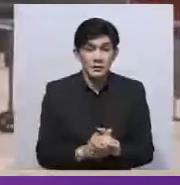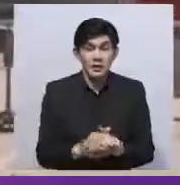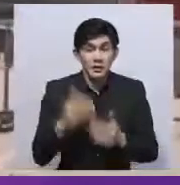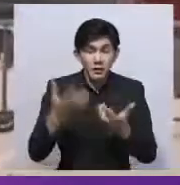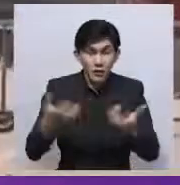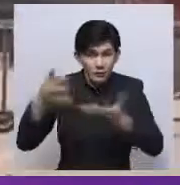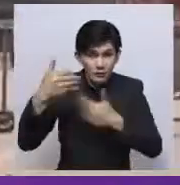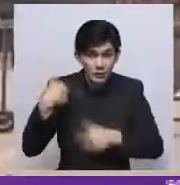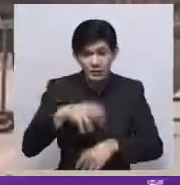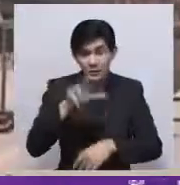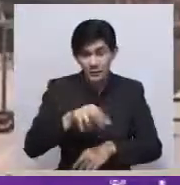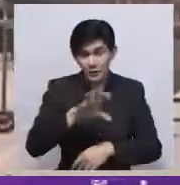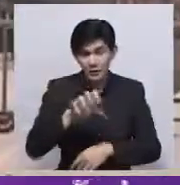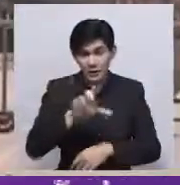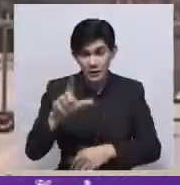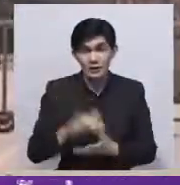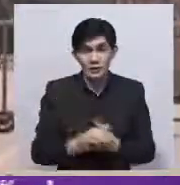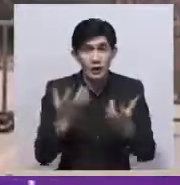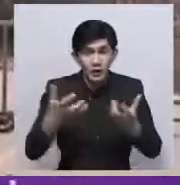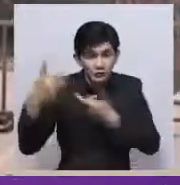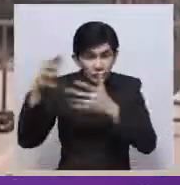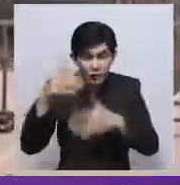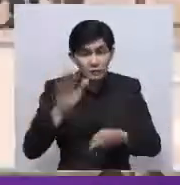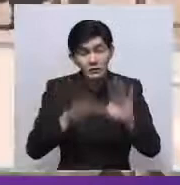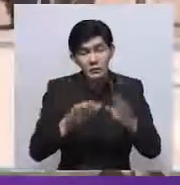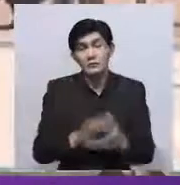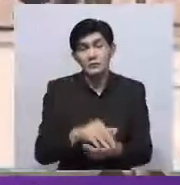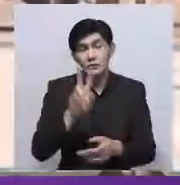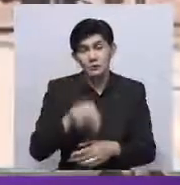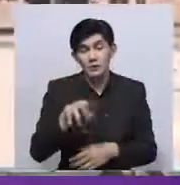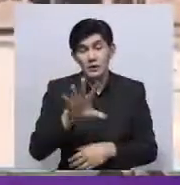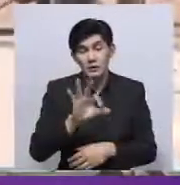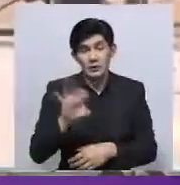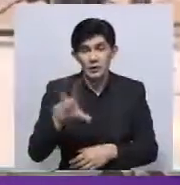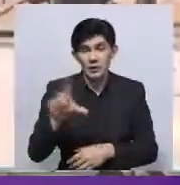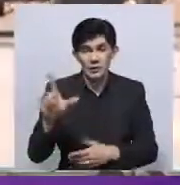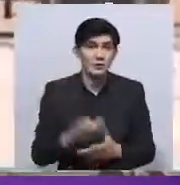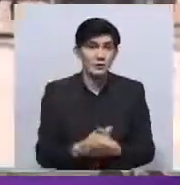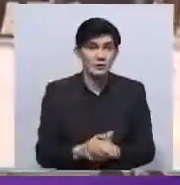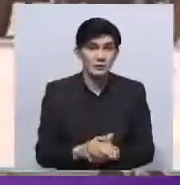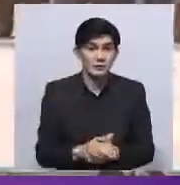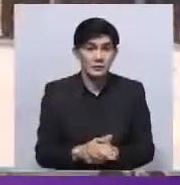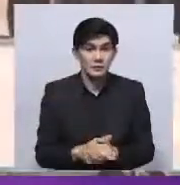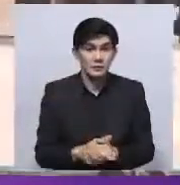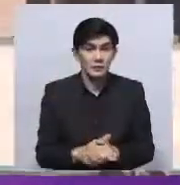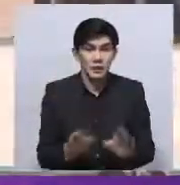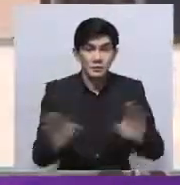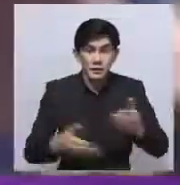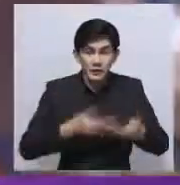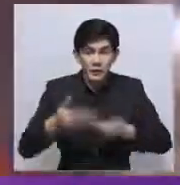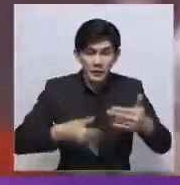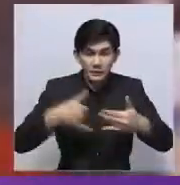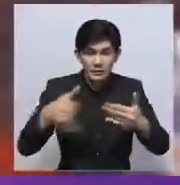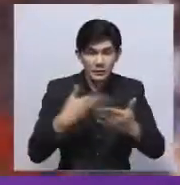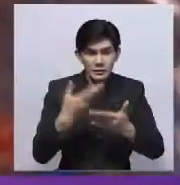ประมาณ 3,500 ล้านบาทและสินค้าส่งออกประมาณ 2,900 ล้านบาทและหากเปิดเป็นจุดถาวรคาดว่